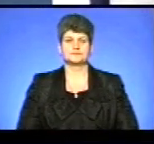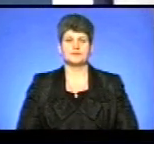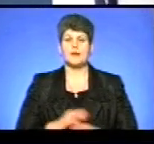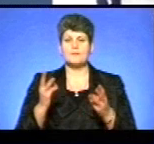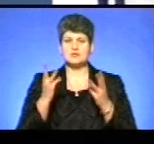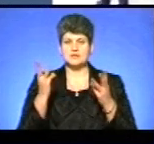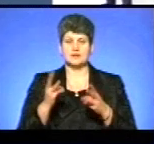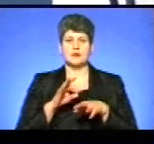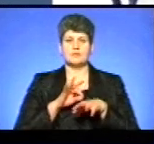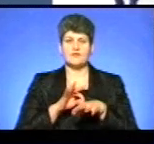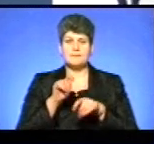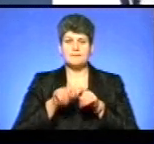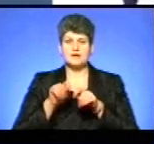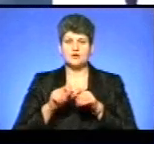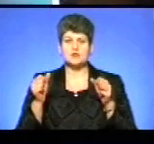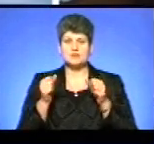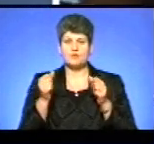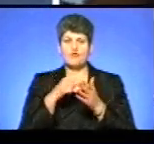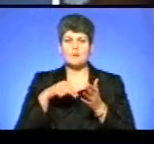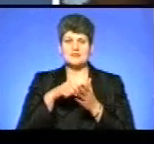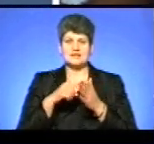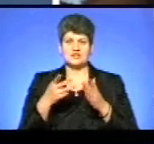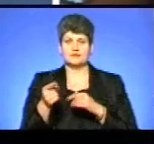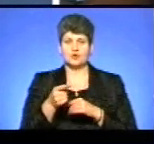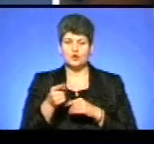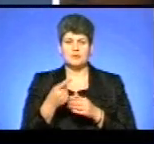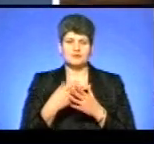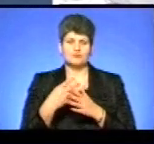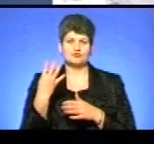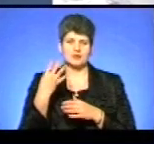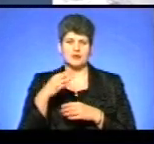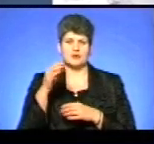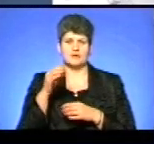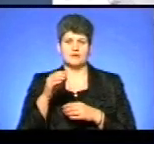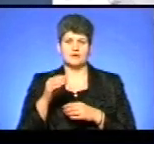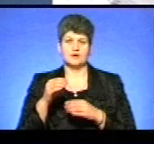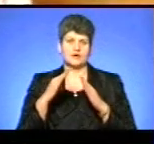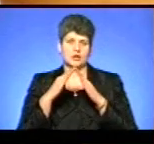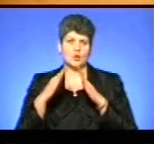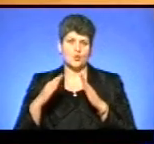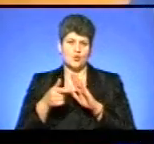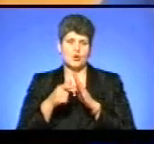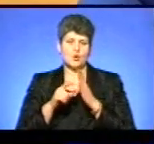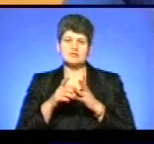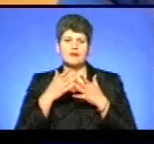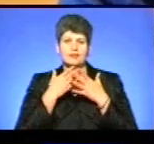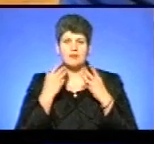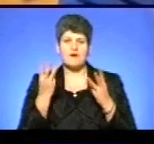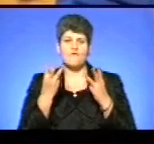Пожежники провели перевірку зимового містечка Тернополя. Майже у 40 кіосках із 64 немає вогнегасників. Ми бачимо, що